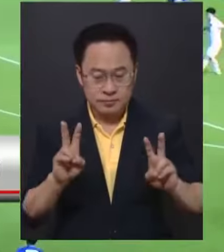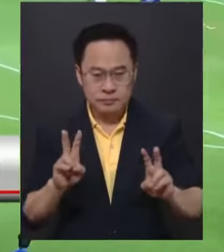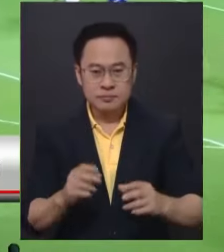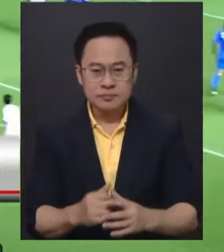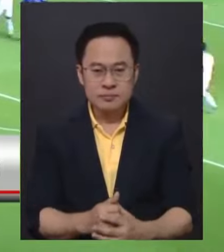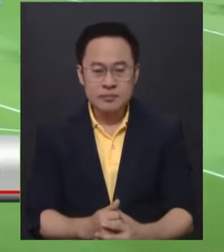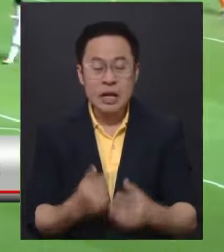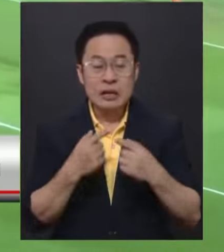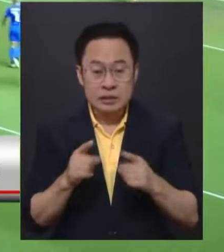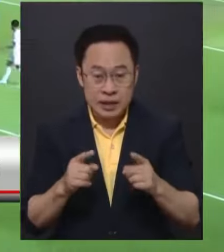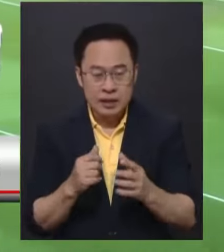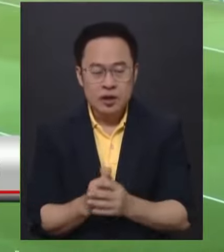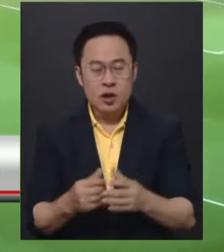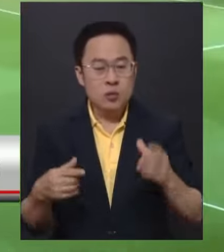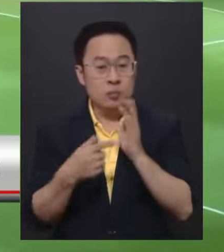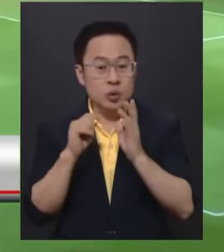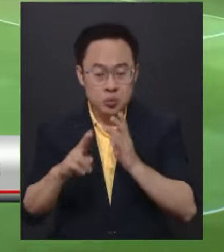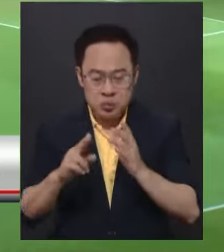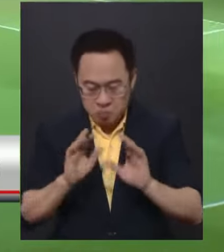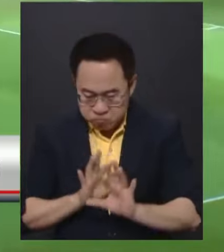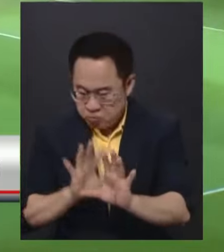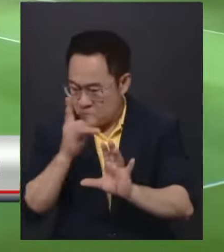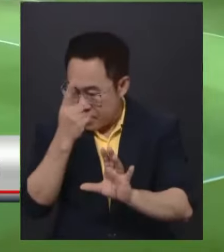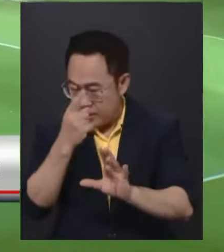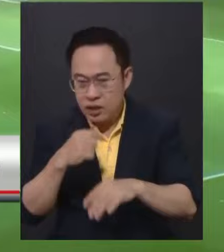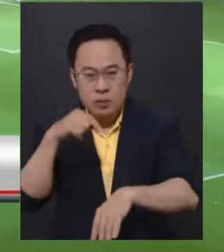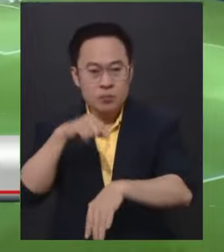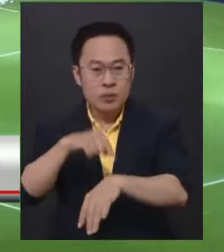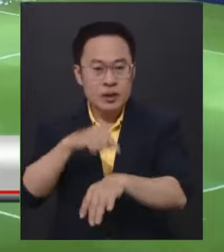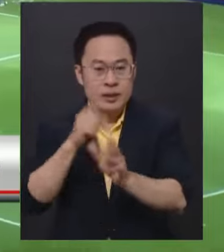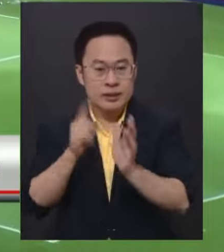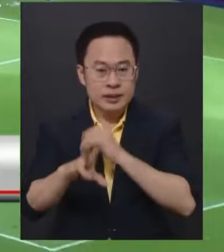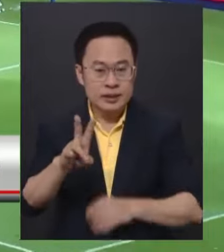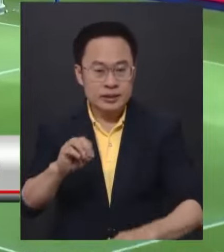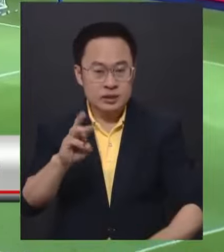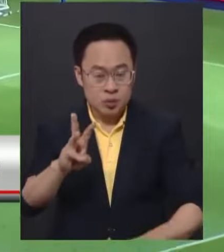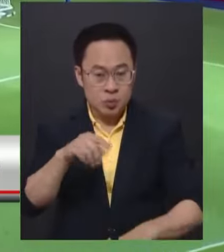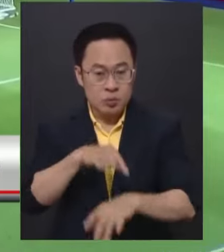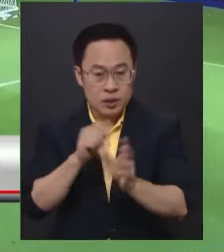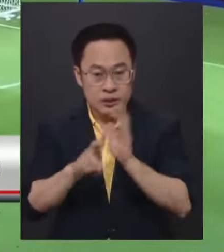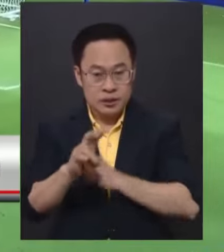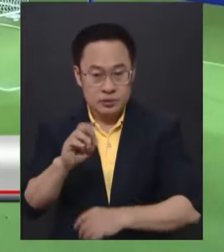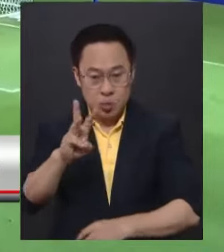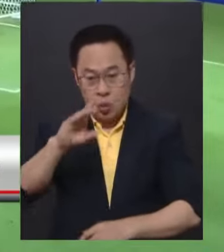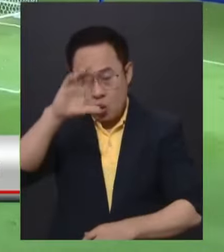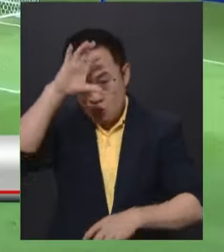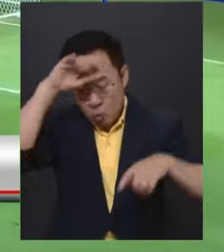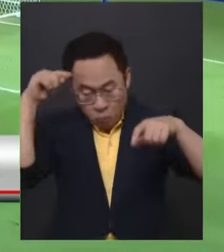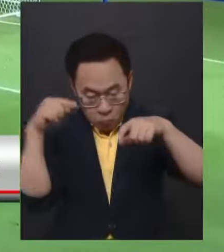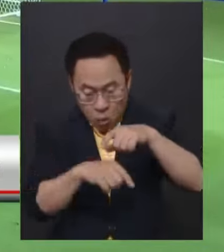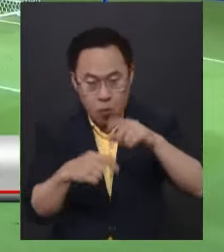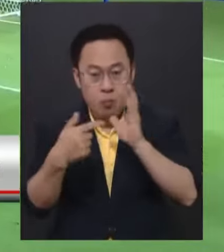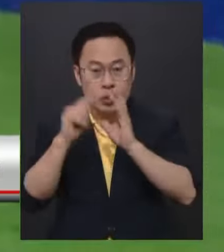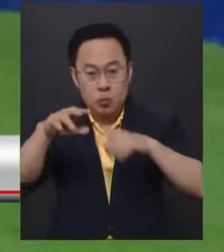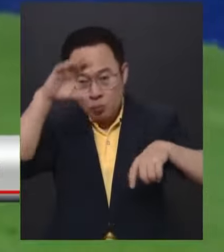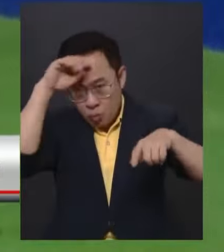มออีกครั้งแต่ว่า BG ก็มาเร่งเครื่องครับแล้วก็มาได้ประตูขึ้นนำอีกครั้งนึงจากการหม่งของตัวสำรองอย่างเจนลบสัมภาวดีครับ